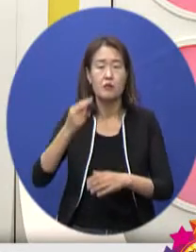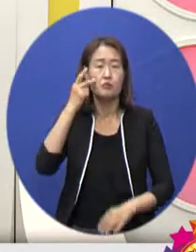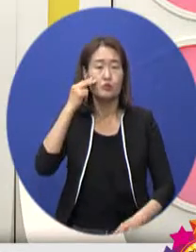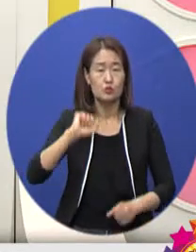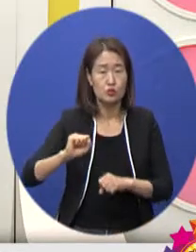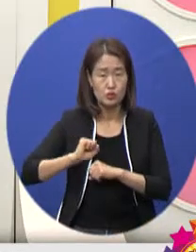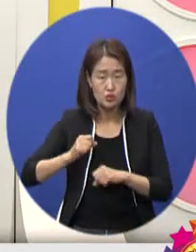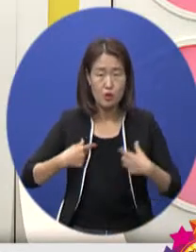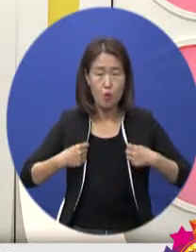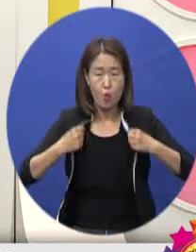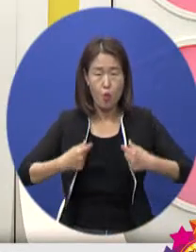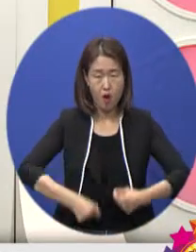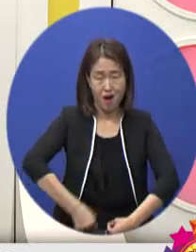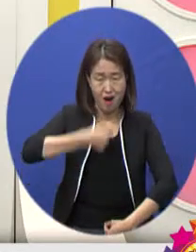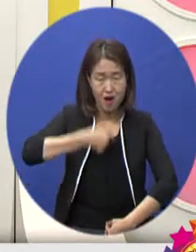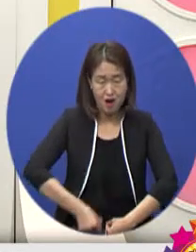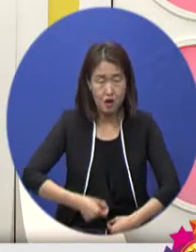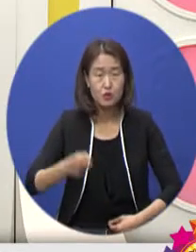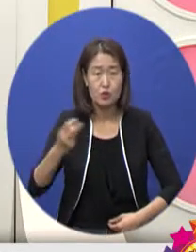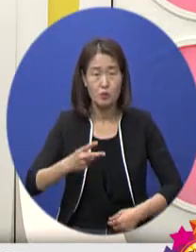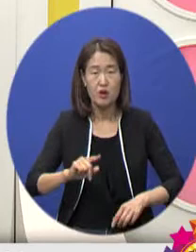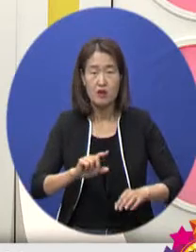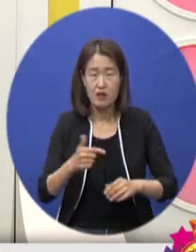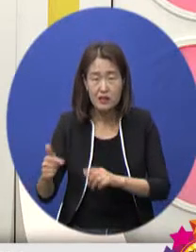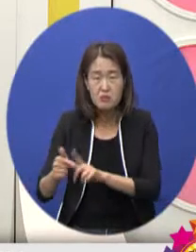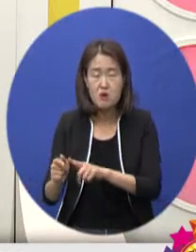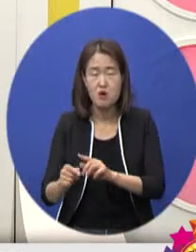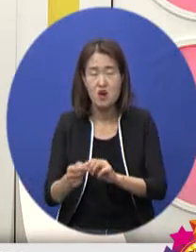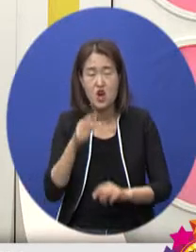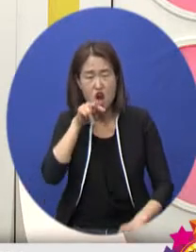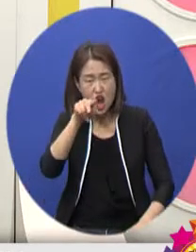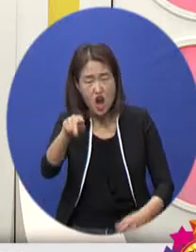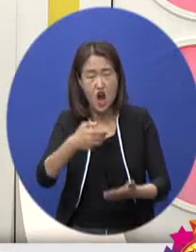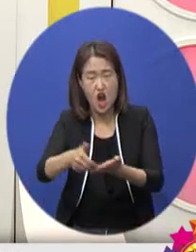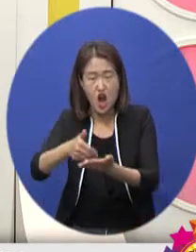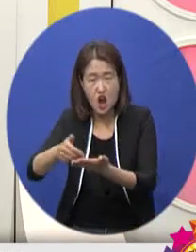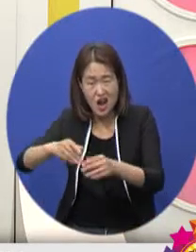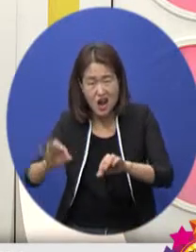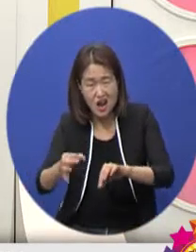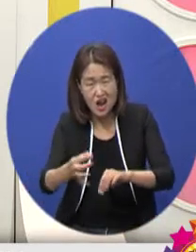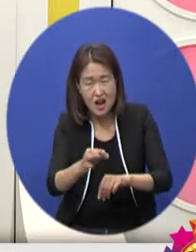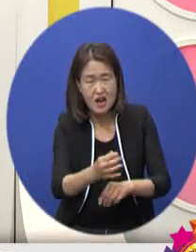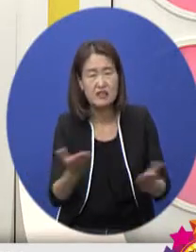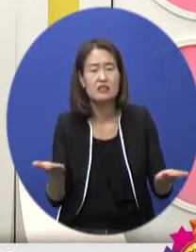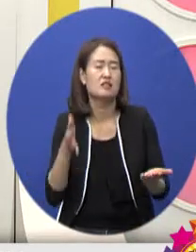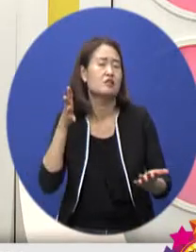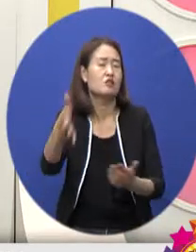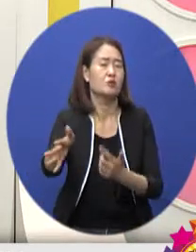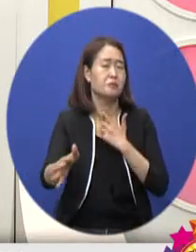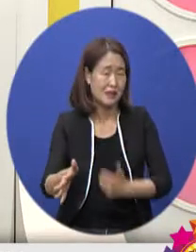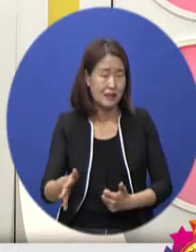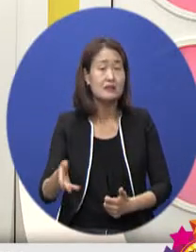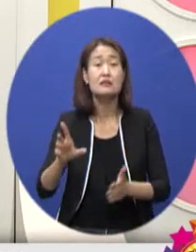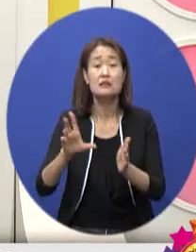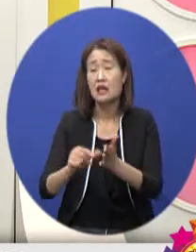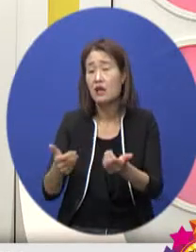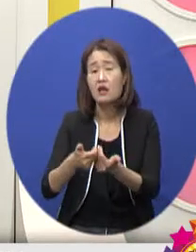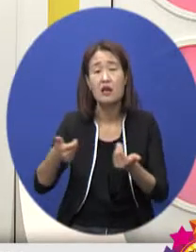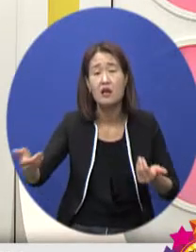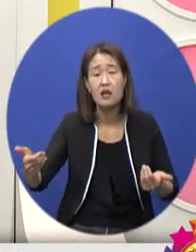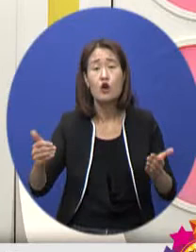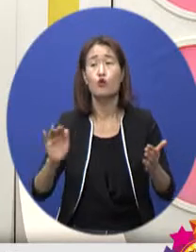그 잠바에 그 이제 용도 그리고 뭐 이런 잠바를 많이 했어요. 그렇죠, 네, 네. 네. 그래갖고 그때 헤어지고